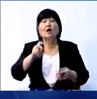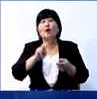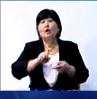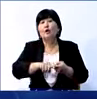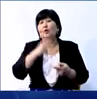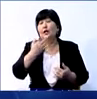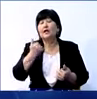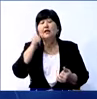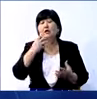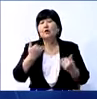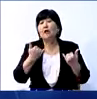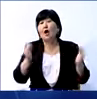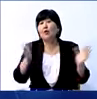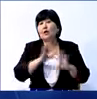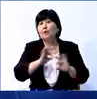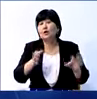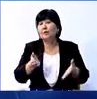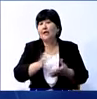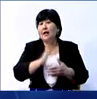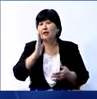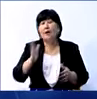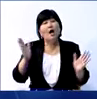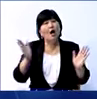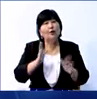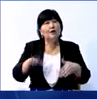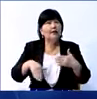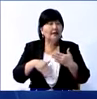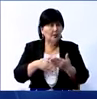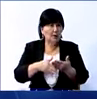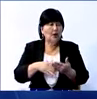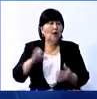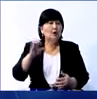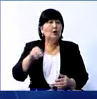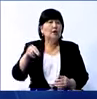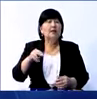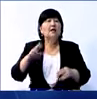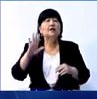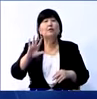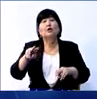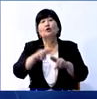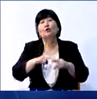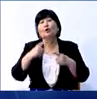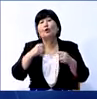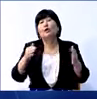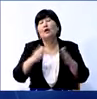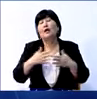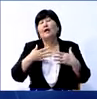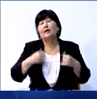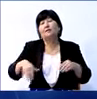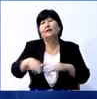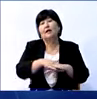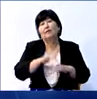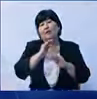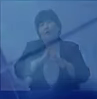енді ертеңгі күнге арналған ауа райы болжамымен таныс болыңыздар. Ауа райының демеушісі Сұлтан Плаза 5 жұлдызды қонақ үйі. Еліміз аман, жұртымыз